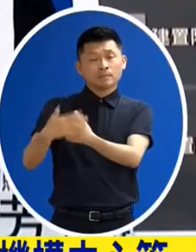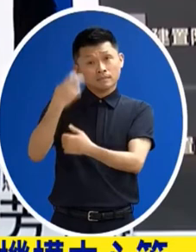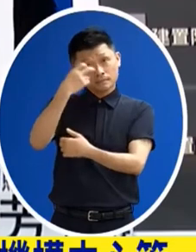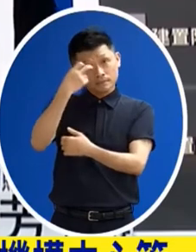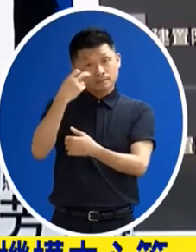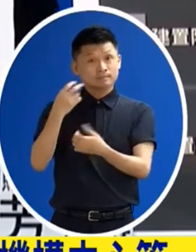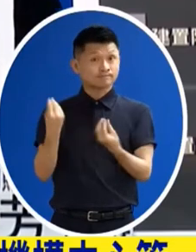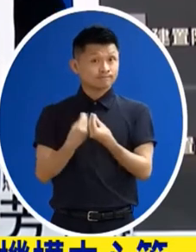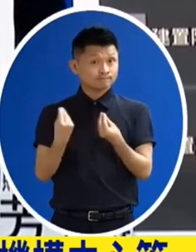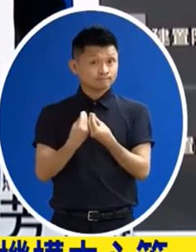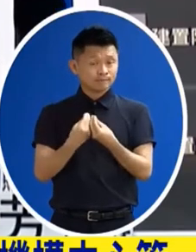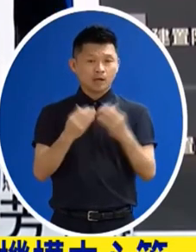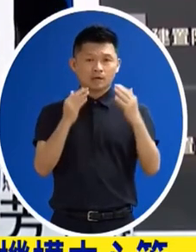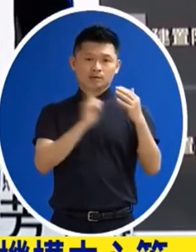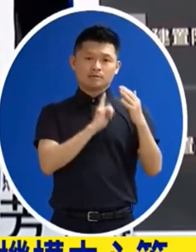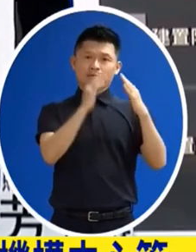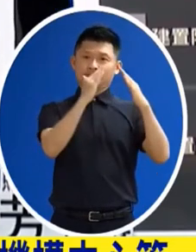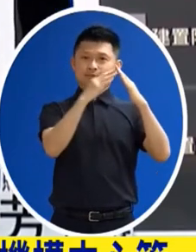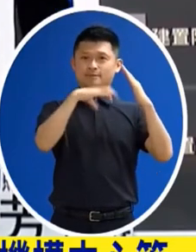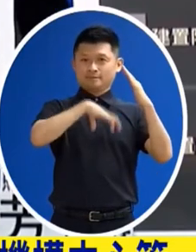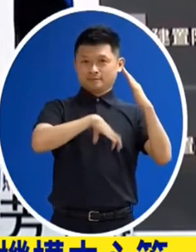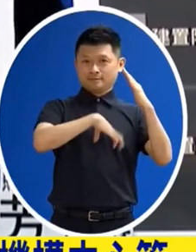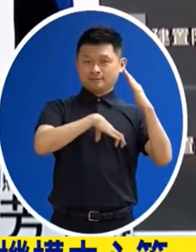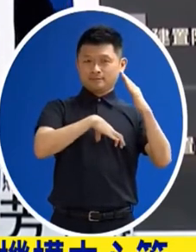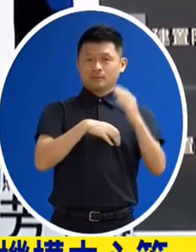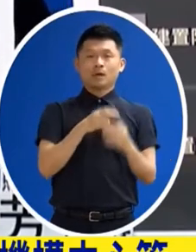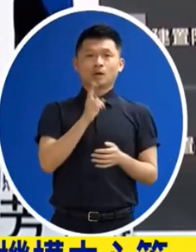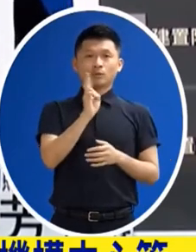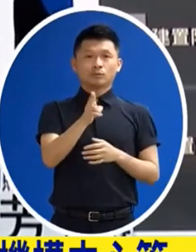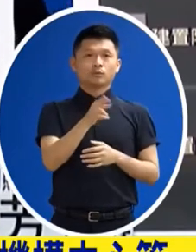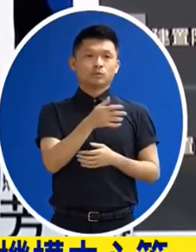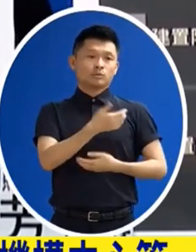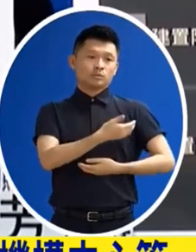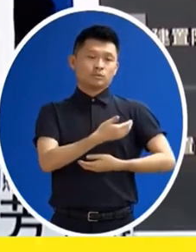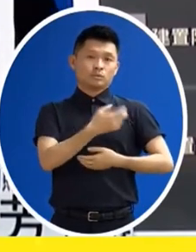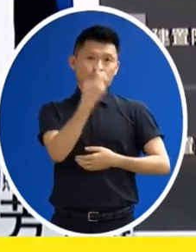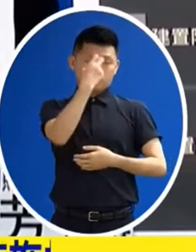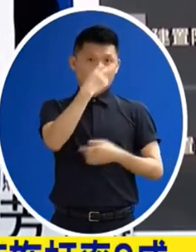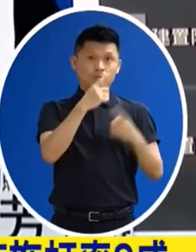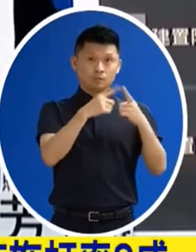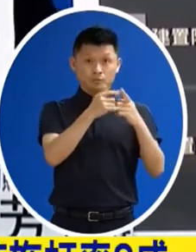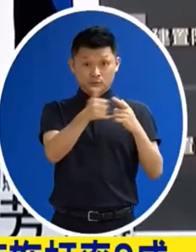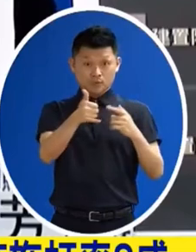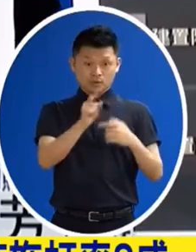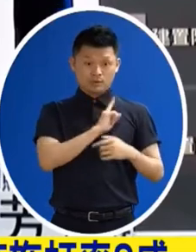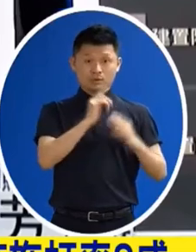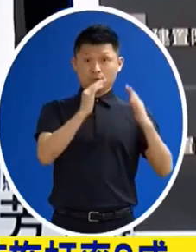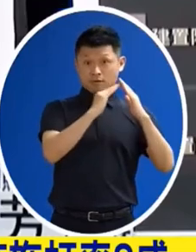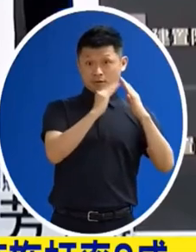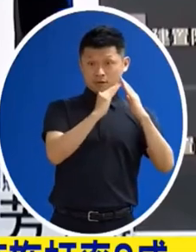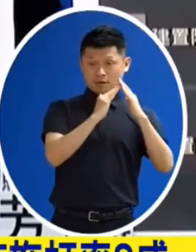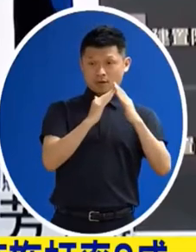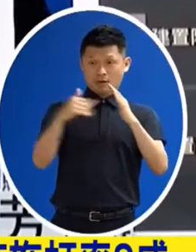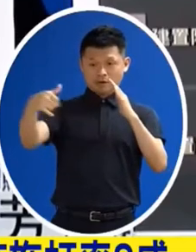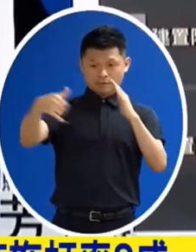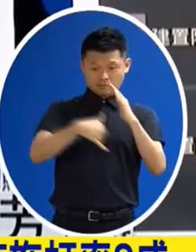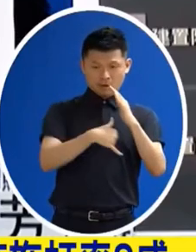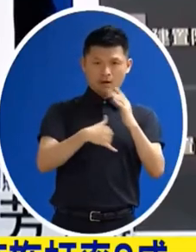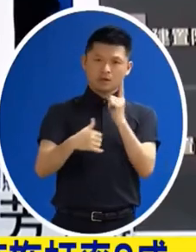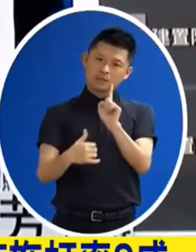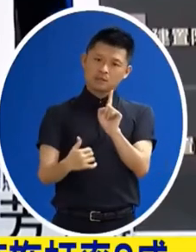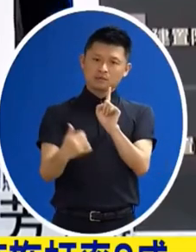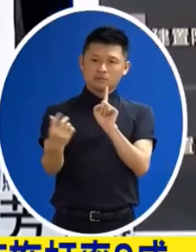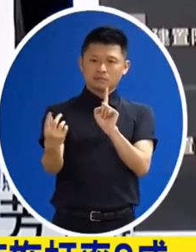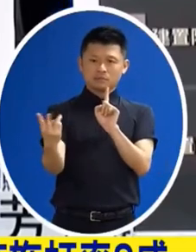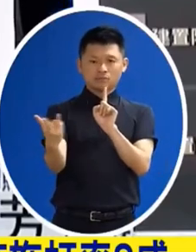个运用自己家里面就是有关托育人员自己家里面的一个空间来照顾，大概1:3或